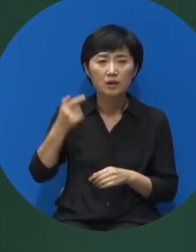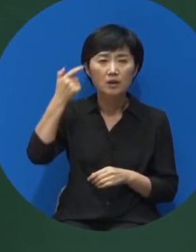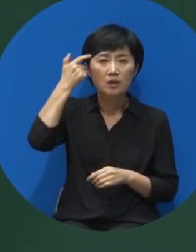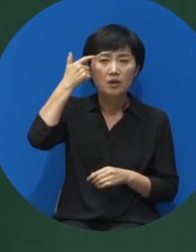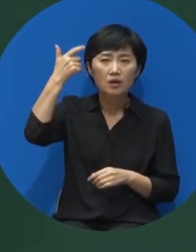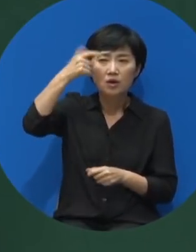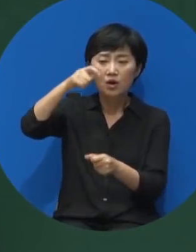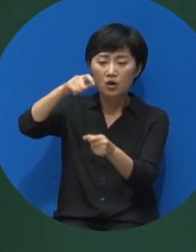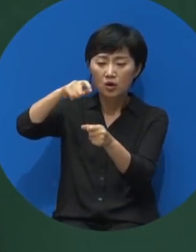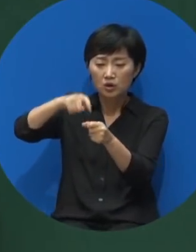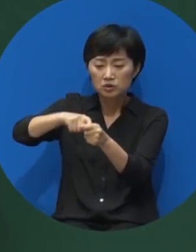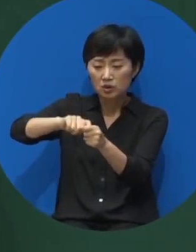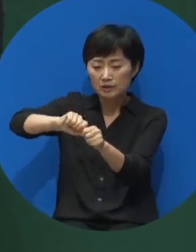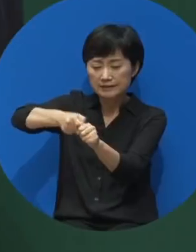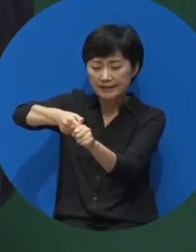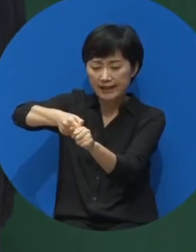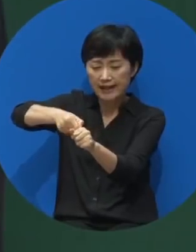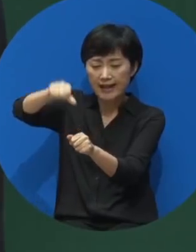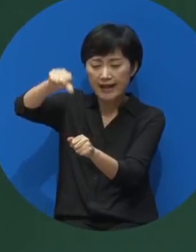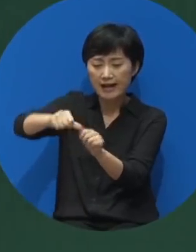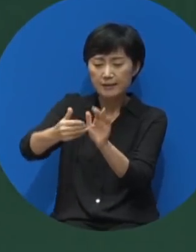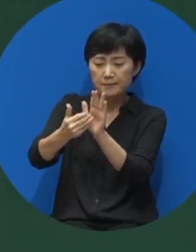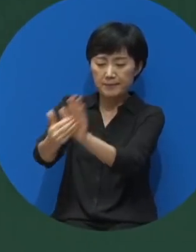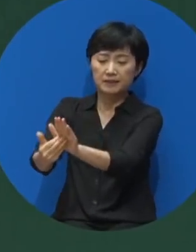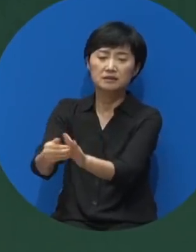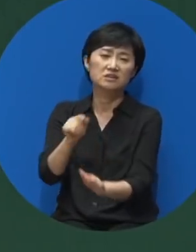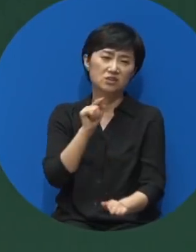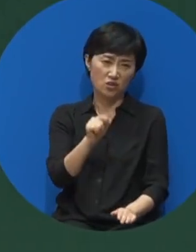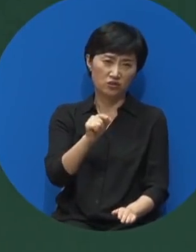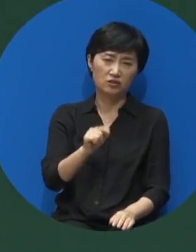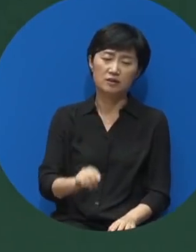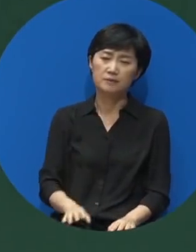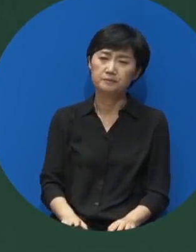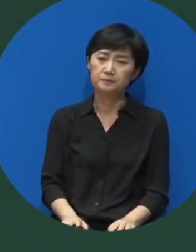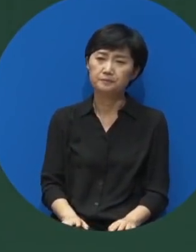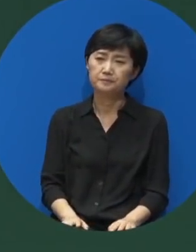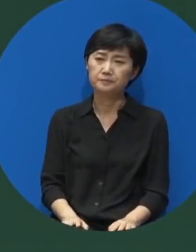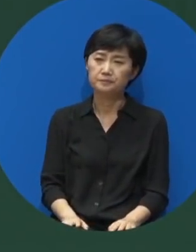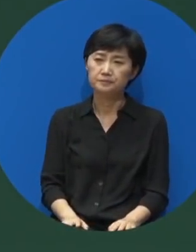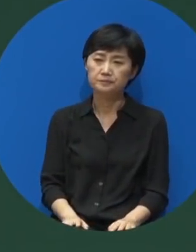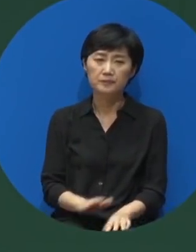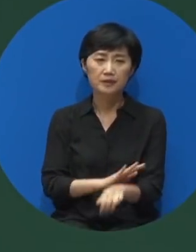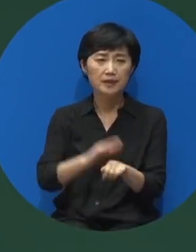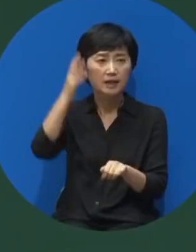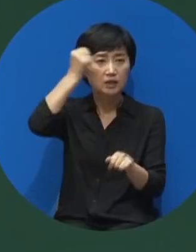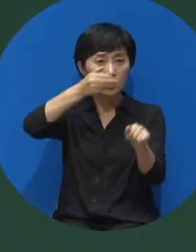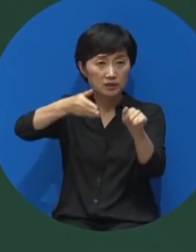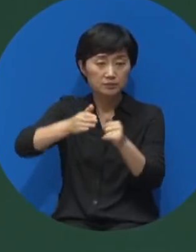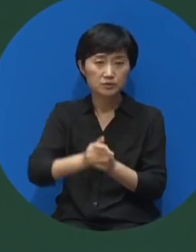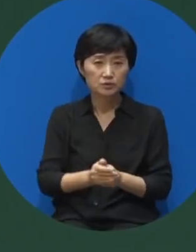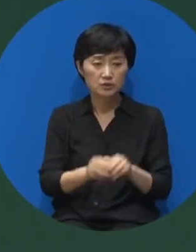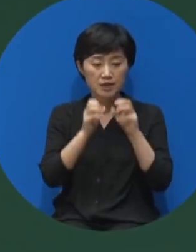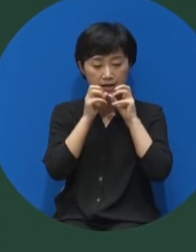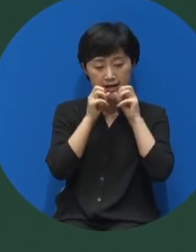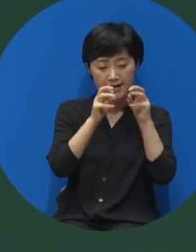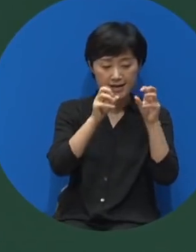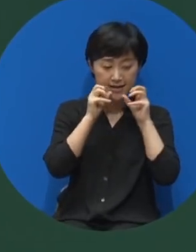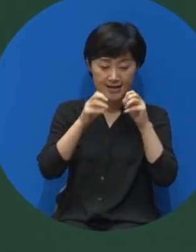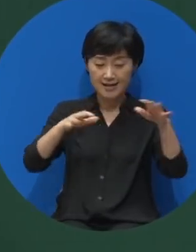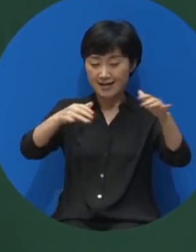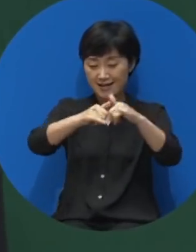영적 재앙을 막는 것입니다. 传道是阻挡属灵灾殃。 이걸 알아야 됩니다. 전도해가지고 교회 부흥도